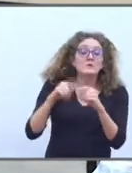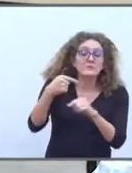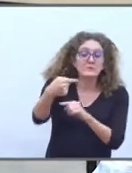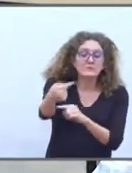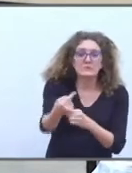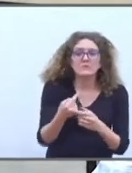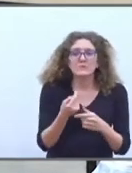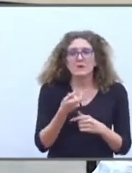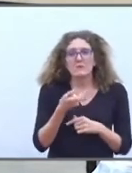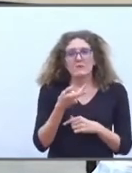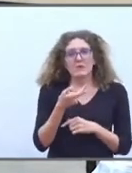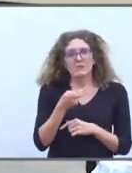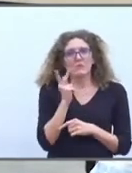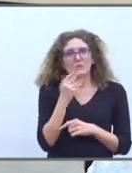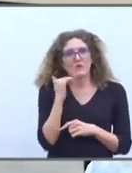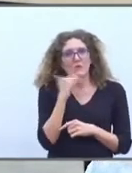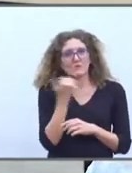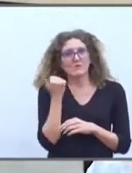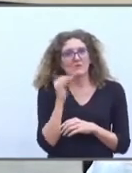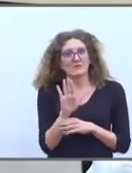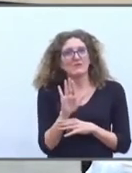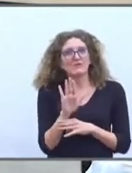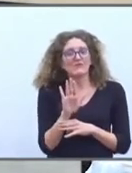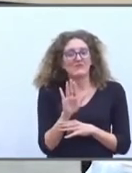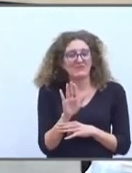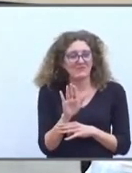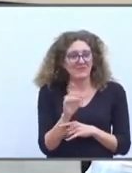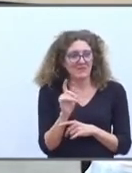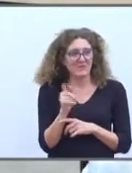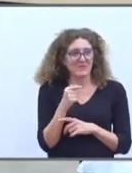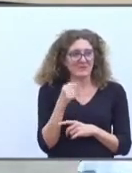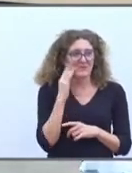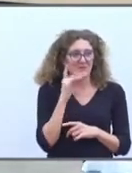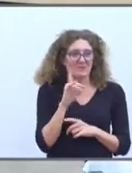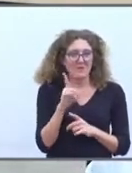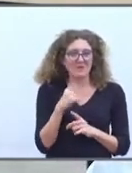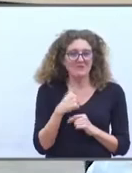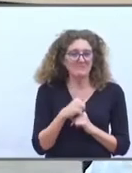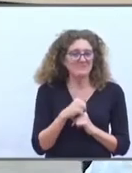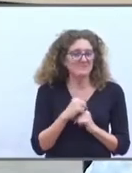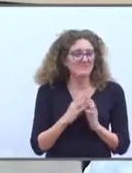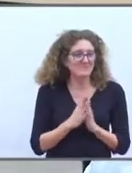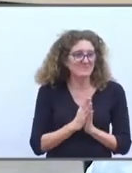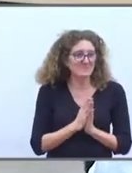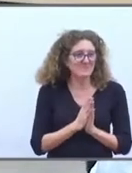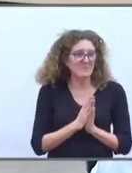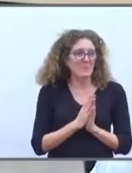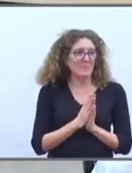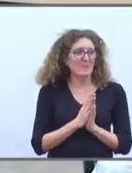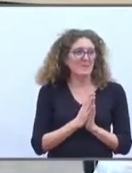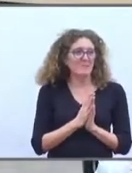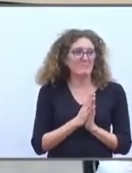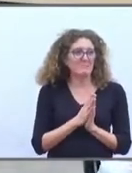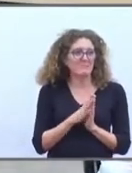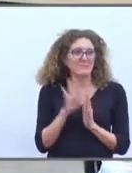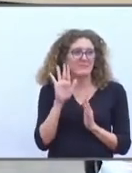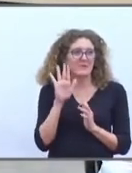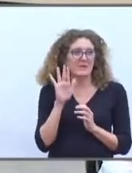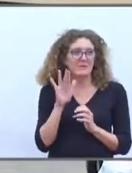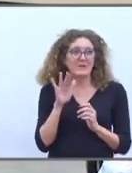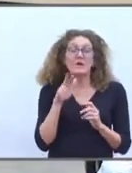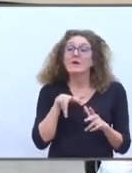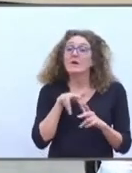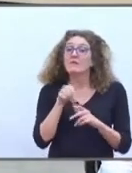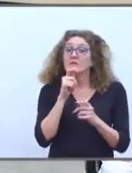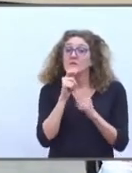plus rapidement, vous aurez... vous en faites pas. Je serai très, très rapide. Donc on aura la possibilité de voir ces